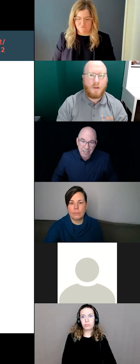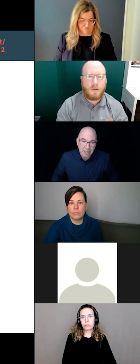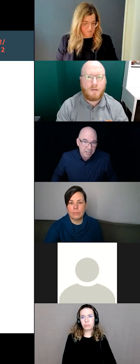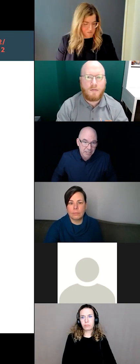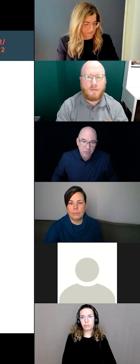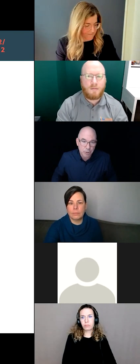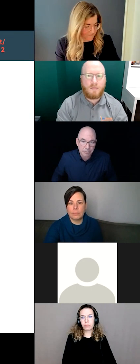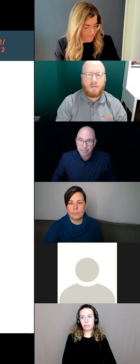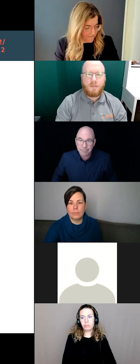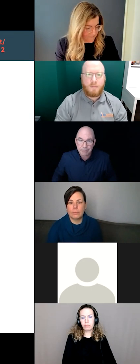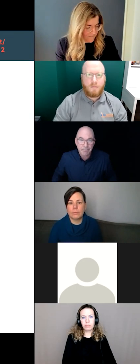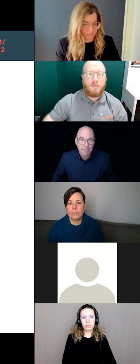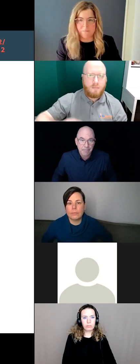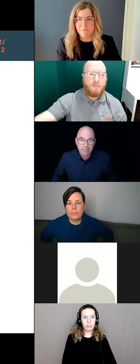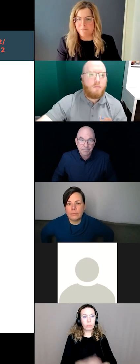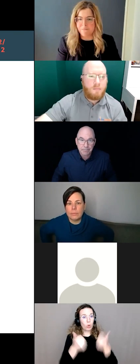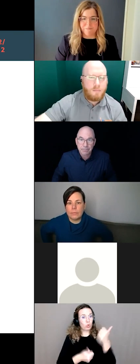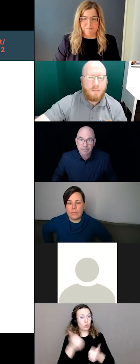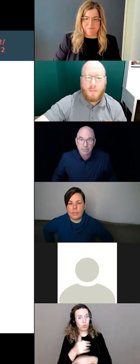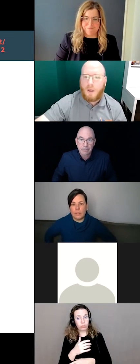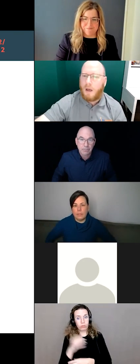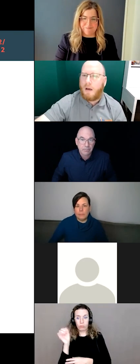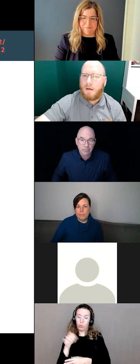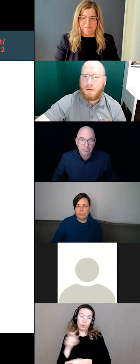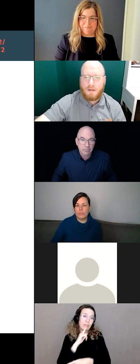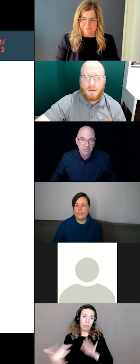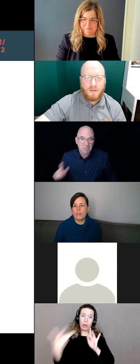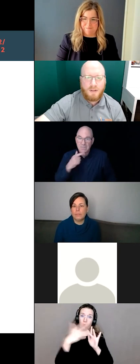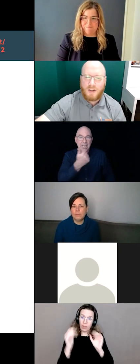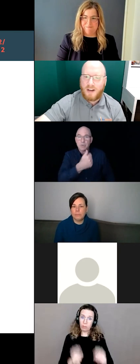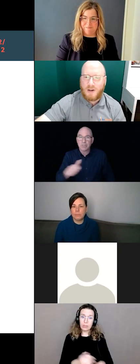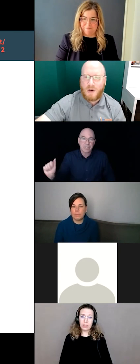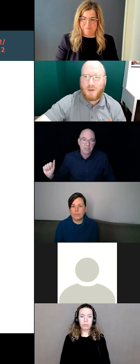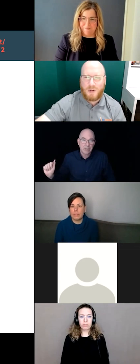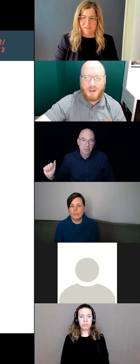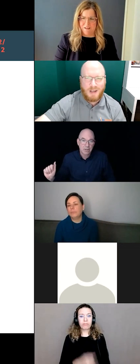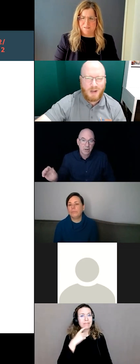Vous pouvez nous contacter, oui, certainement. N'importe qui, n'importe qui.